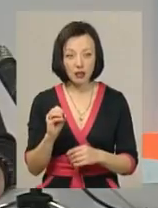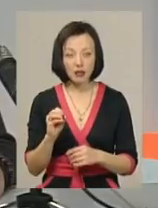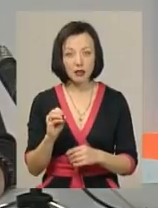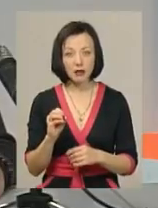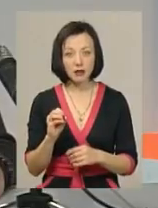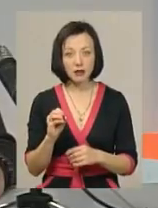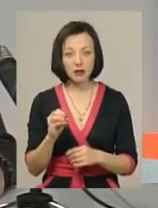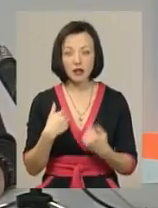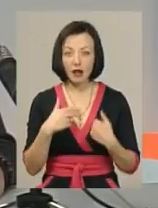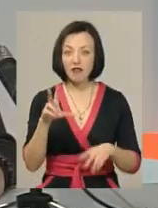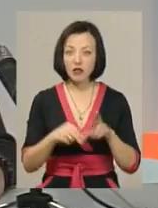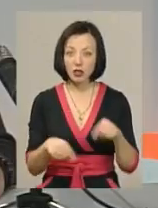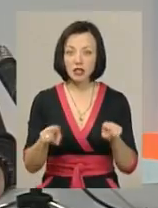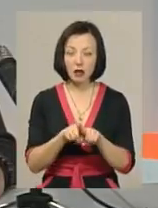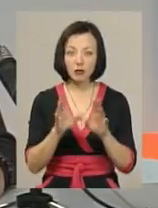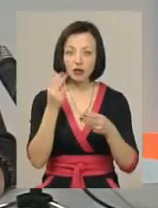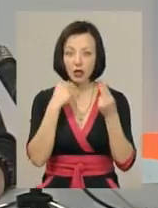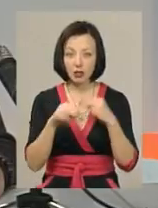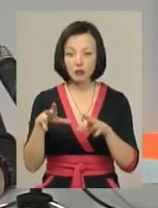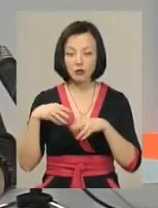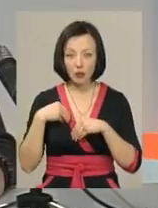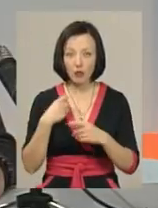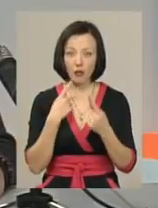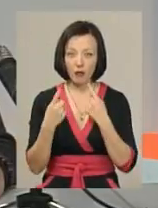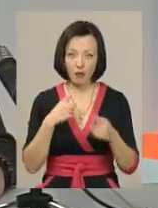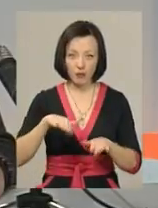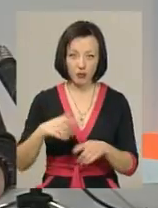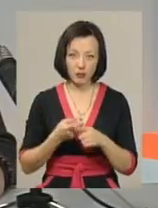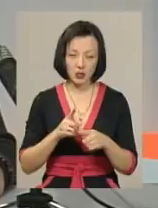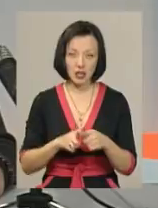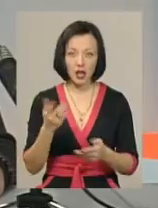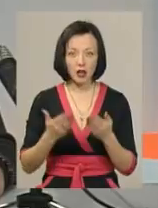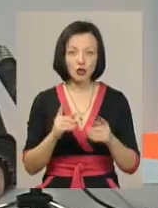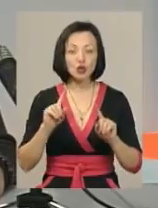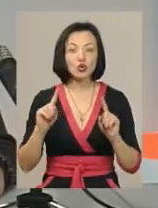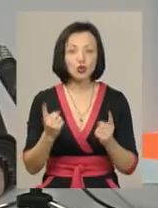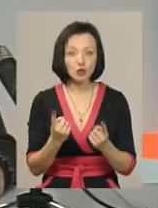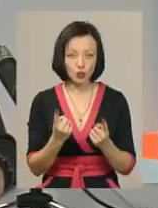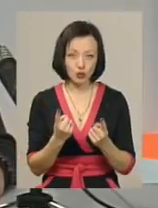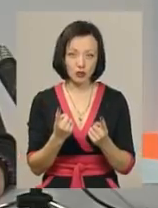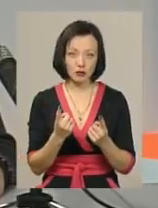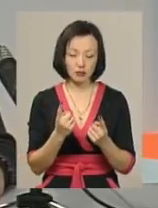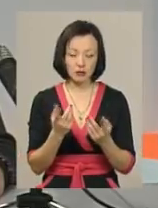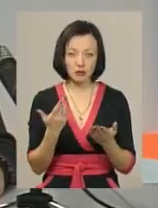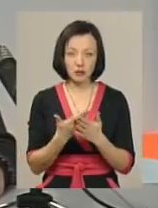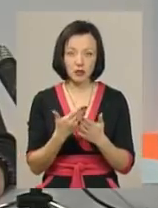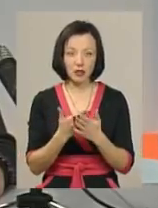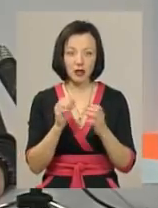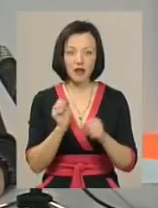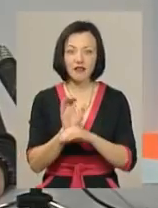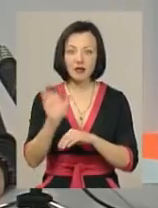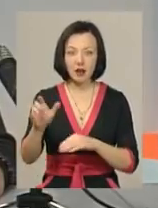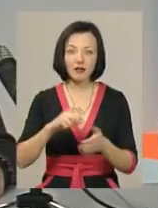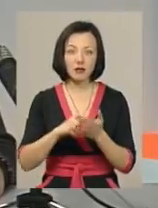значить я вважаю що так буде краще І ми з тобою потім про це поговоримо ну якщо вже дуже аж так да відправити в свою